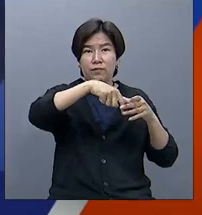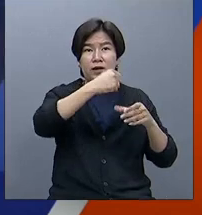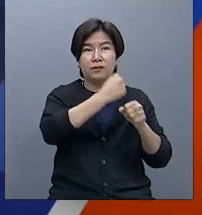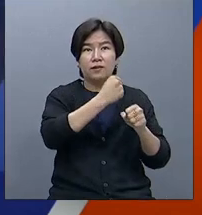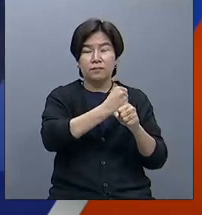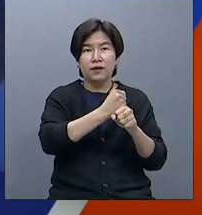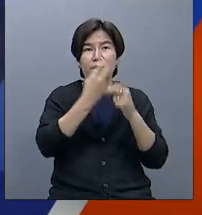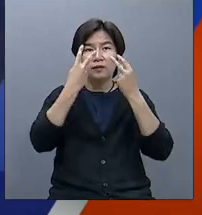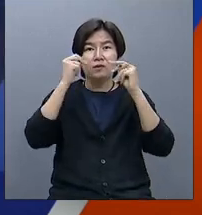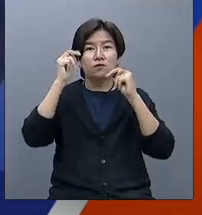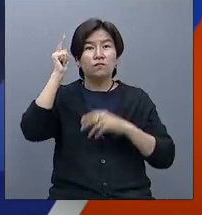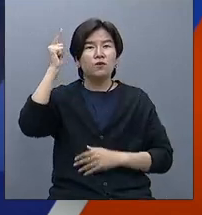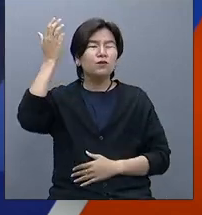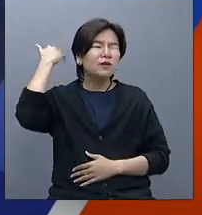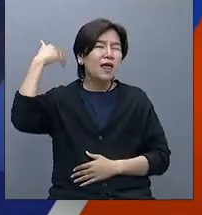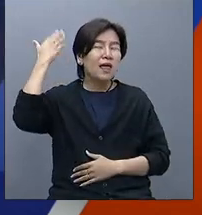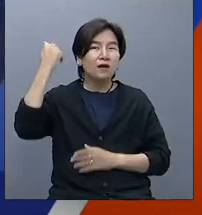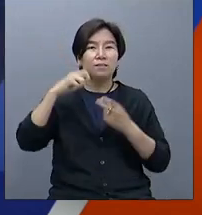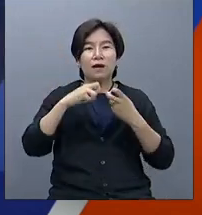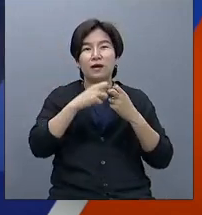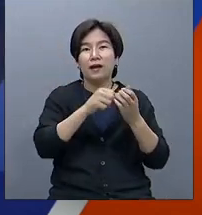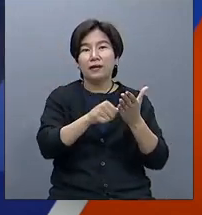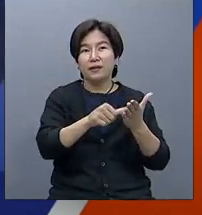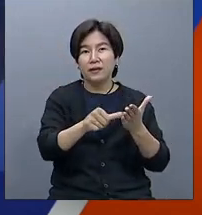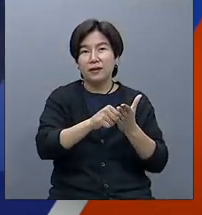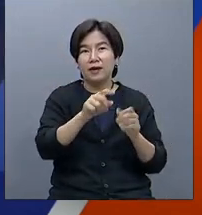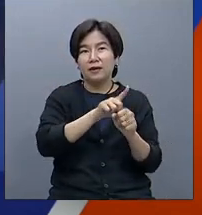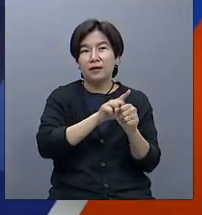พลเอกประยุทธ์จันทร์โอชาในช่วงการแก้ไขปัญหาสถานการณ์โควิด 19ด้วยค่ะ